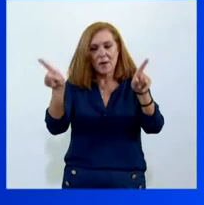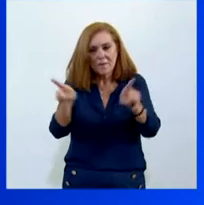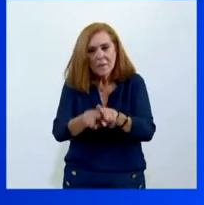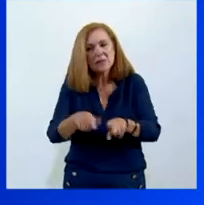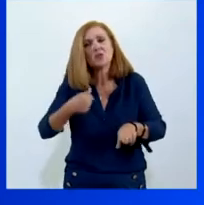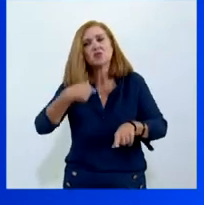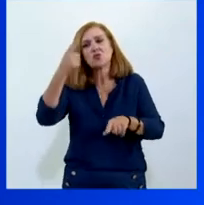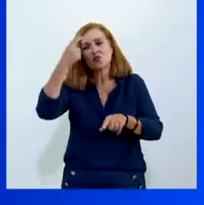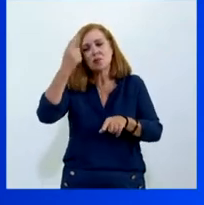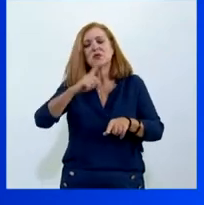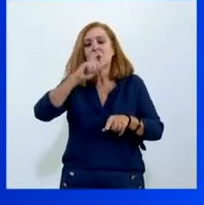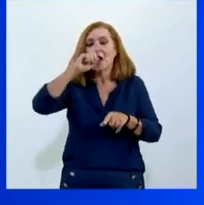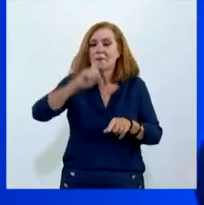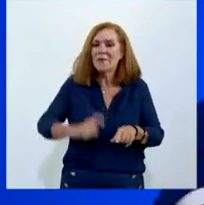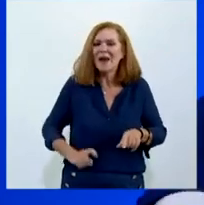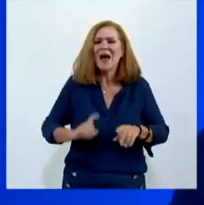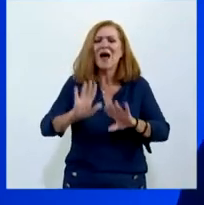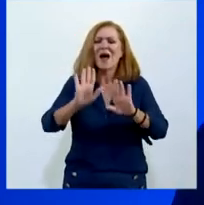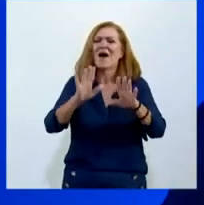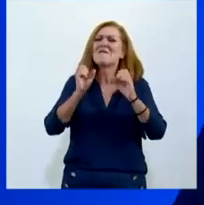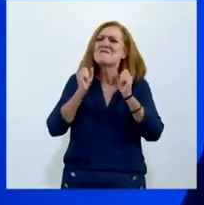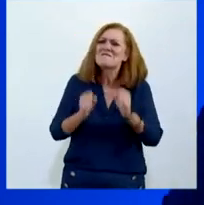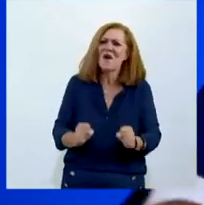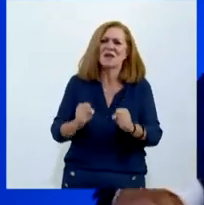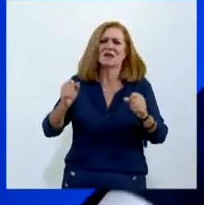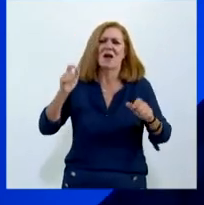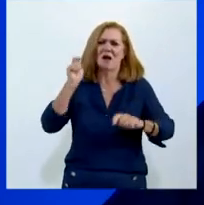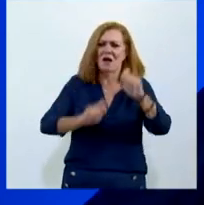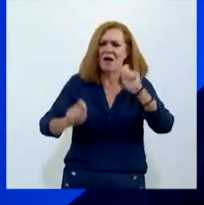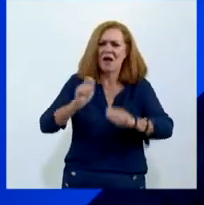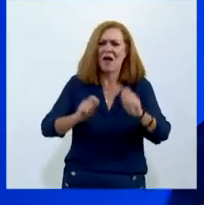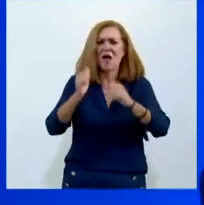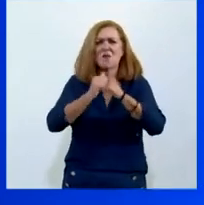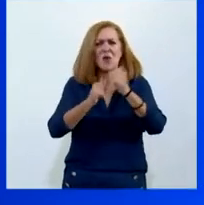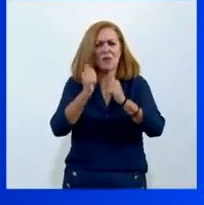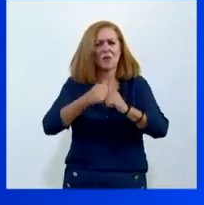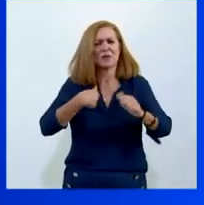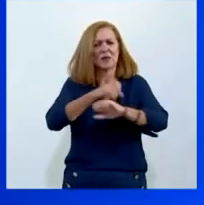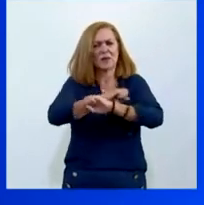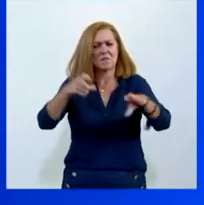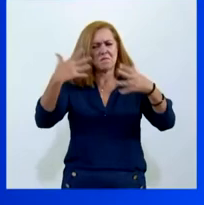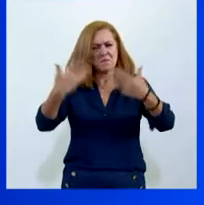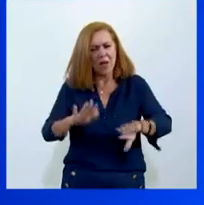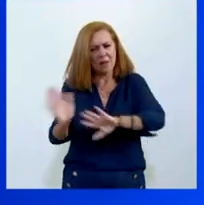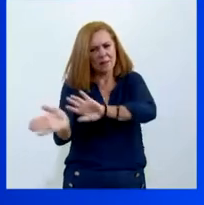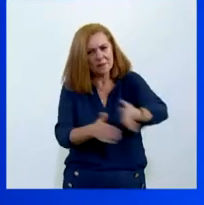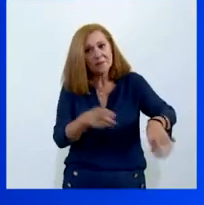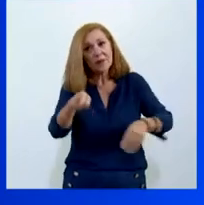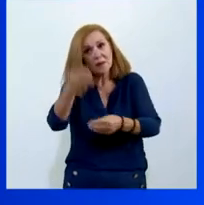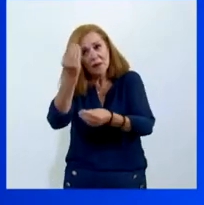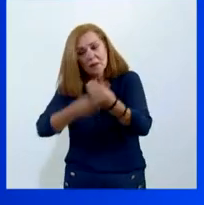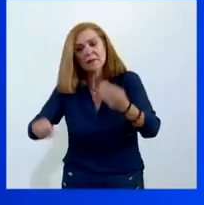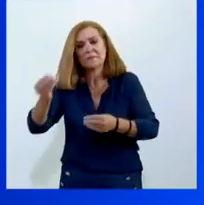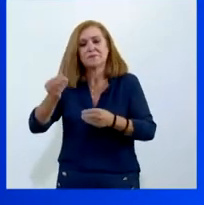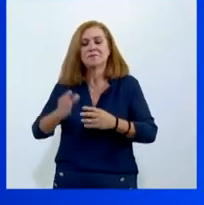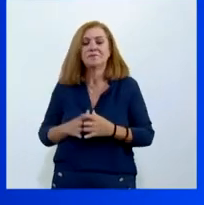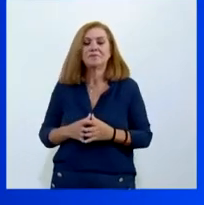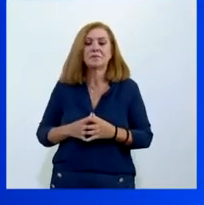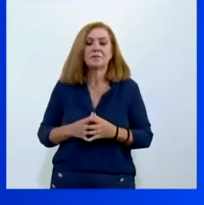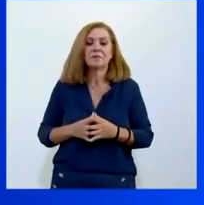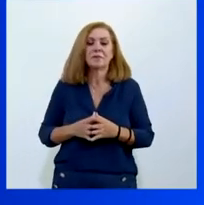απολύτως απαραίτητη, πέρα και πάνω από τα βασικά έργα υπονομής τα οποία έχουν ήδη ανακοινωθεί και τα οποία δρομολογούνται. Για το